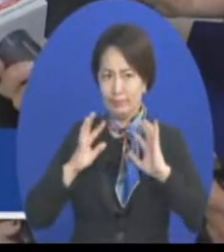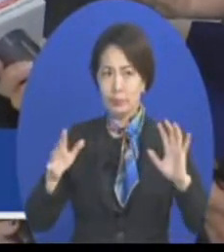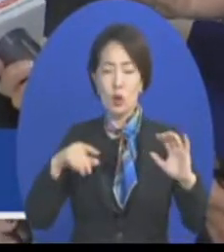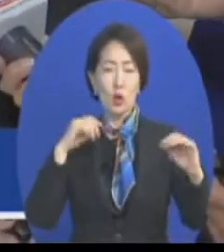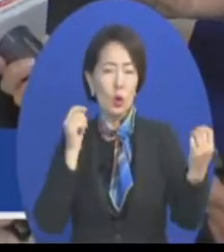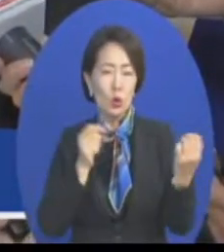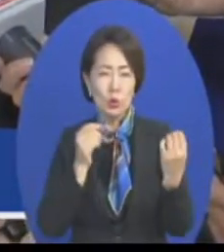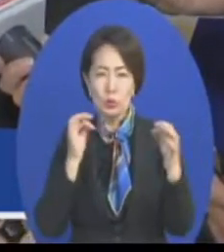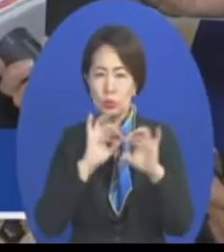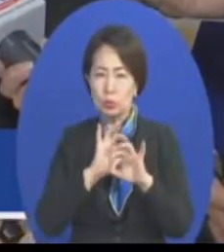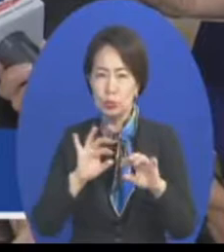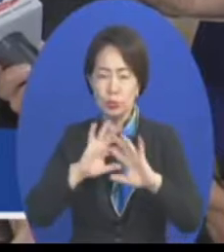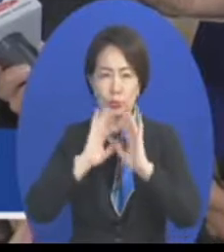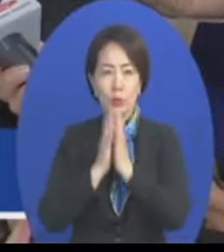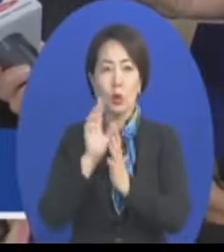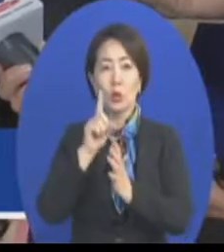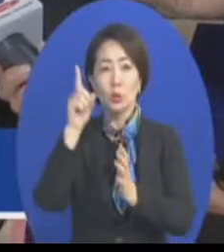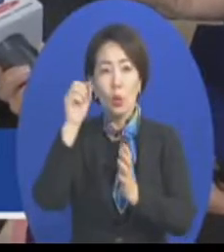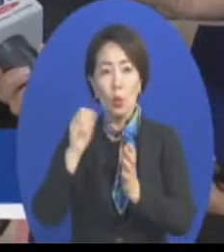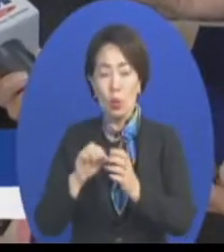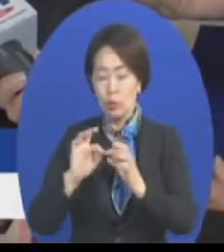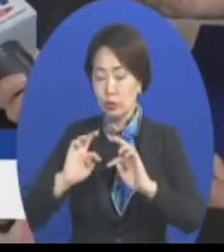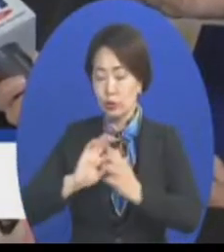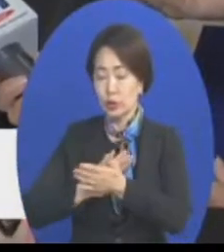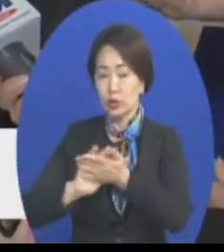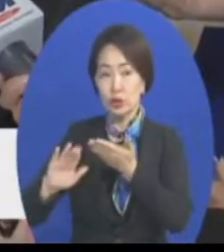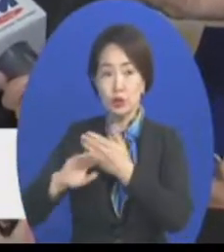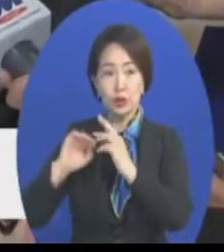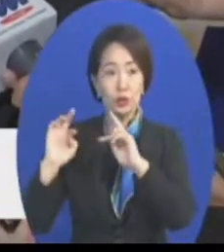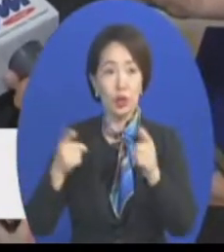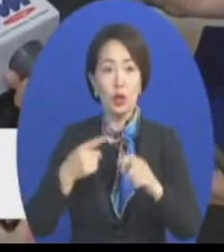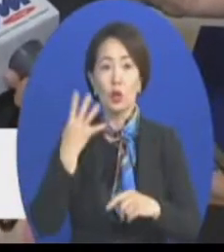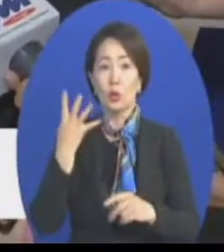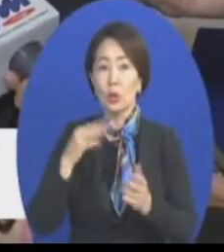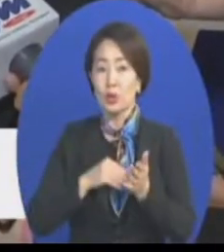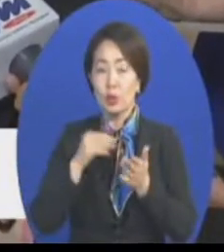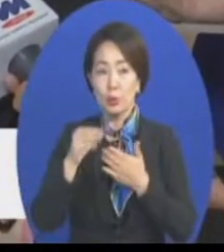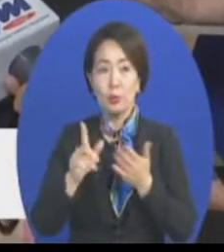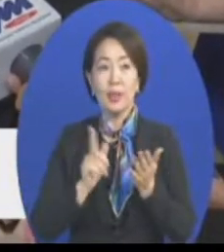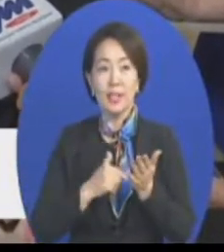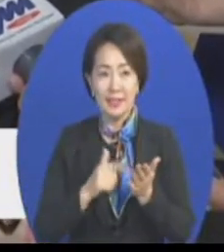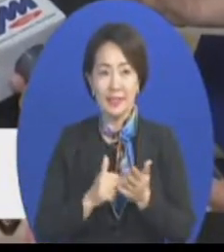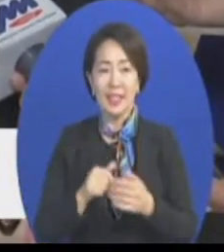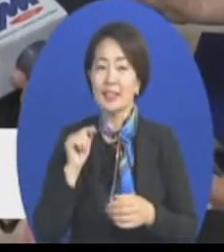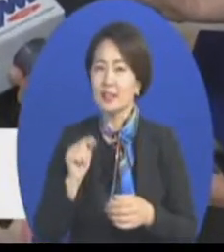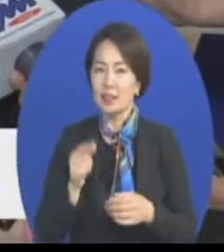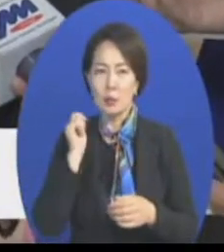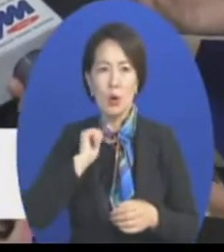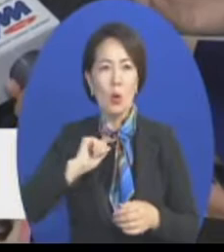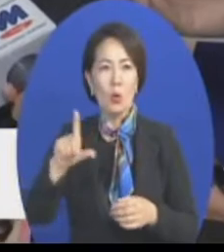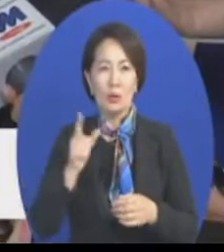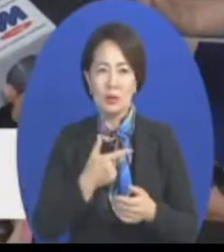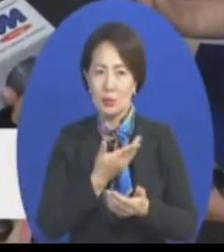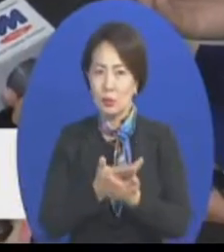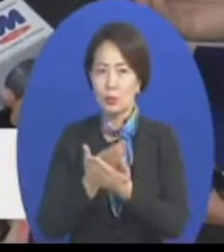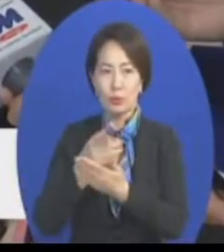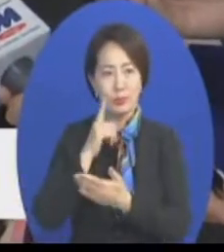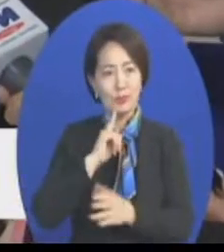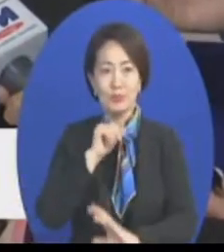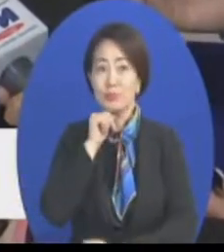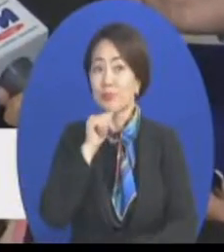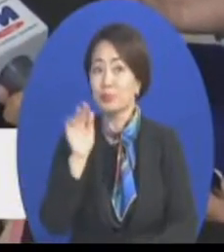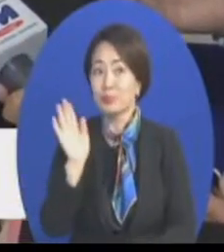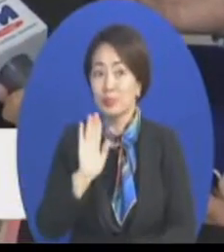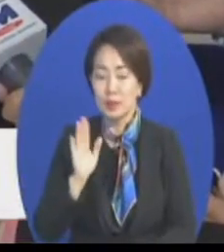бидний тооцоо судалгаагаар нэг 100% гэх юм бол 4 тэрбум шаардлагатай. За тэгвэл бид бол тэгж тэр их өндөр үн бол та бүхнээсээ өсөж байгаа юм